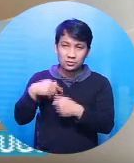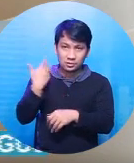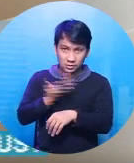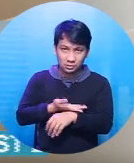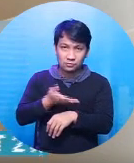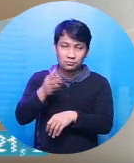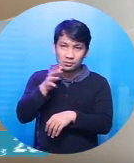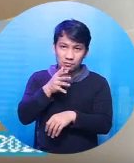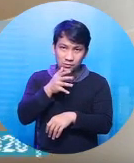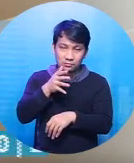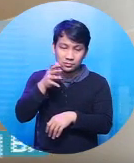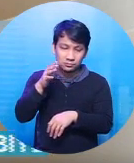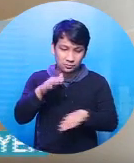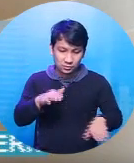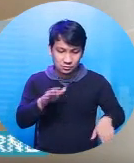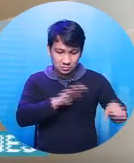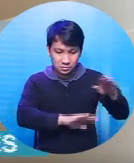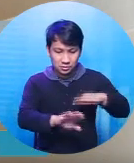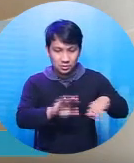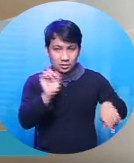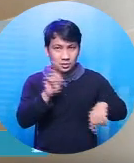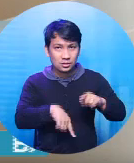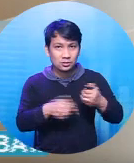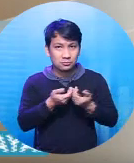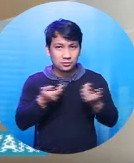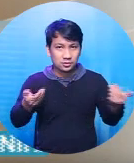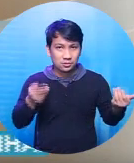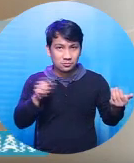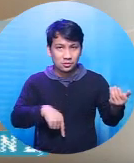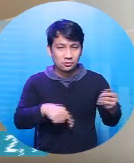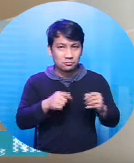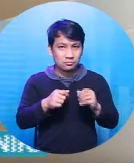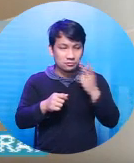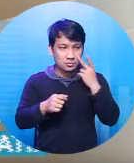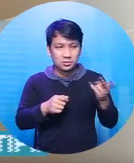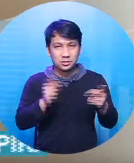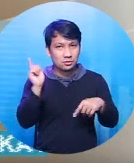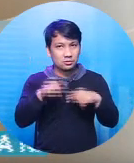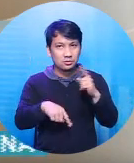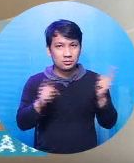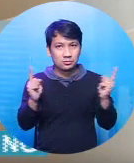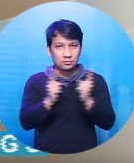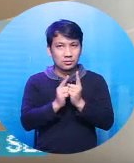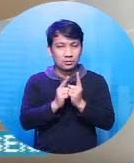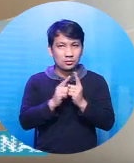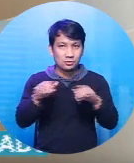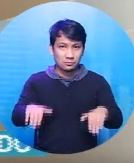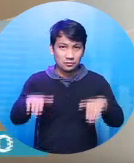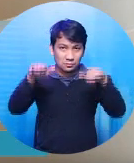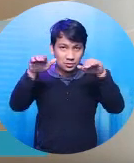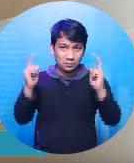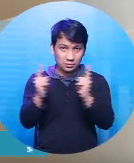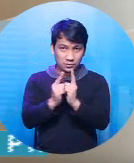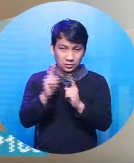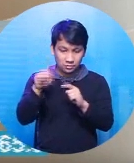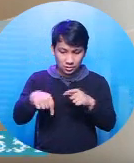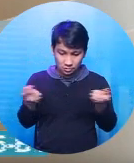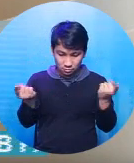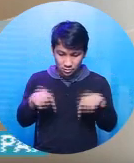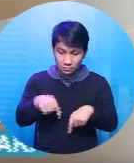mo since birth, nagkahiwalay kayo at nakita kayo, nitong malalaki na kayo, kaya nangyari